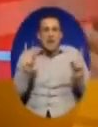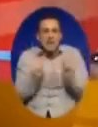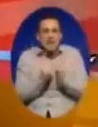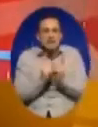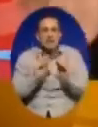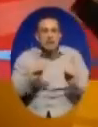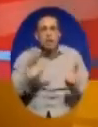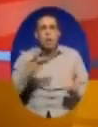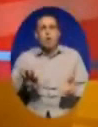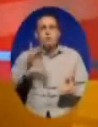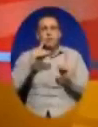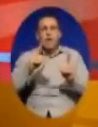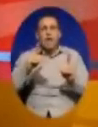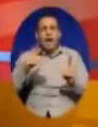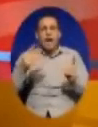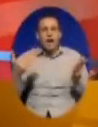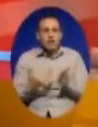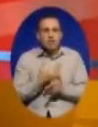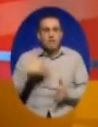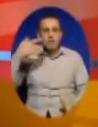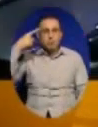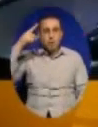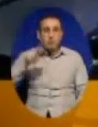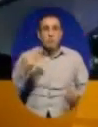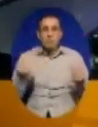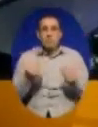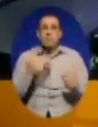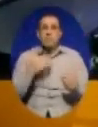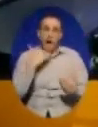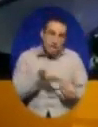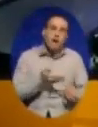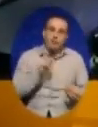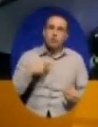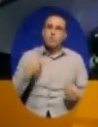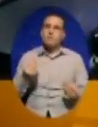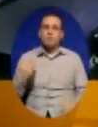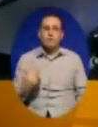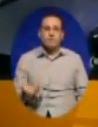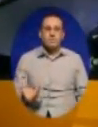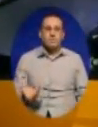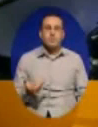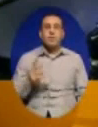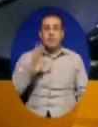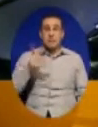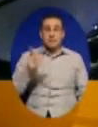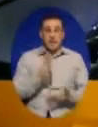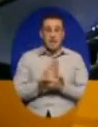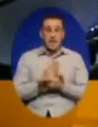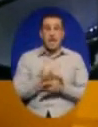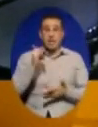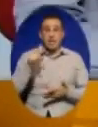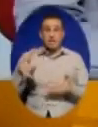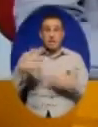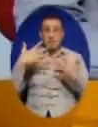למצוא דרך חדשה או להיות מקוריים. אבל יש לנו הרבה דברים רעים, אבל זה... הכל נכון, אבל אם זה היה נכון, אם זאת היה הסבר